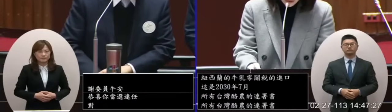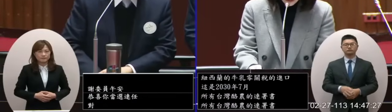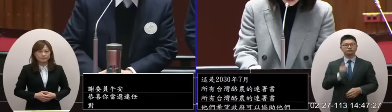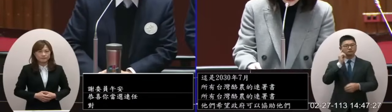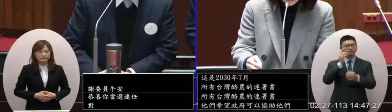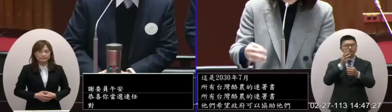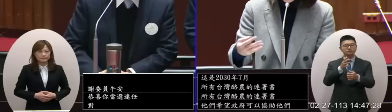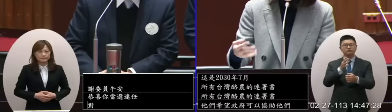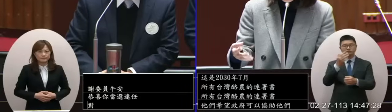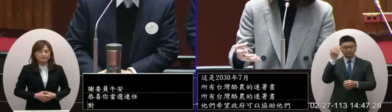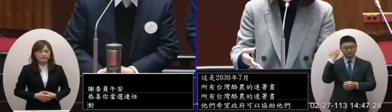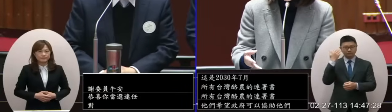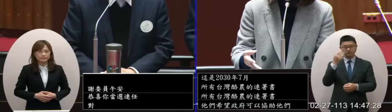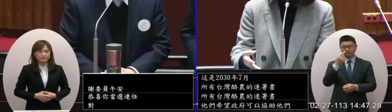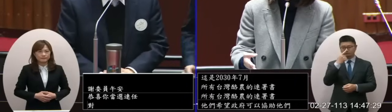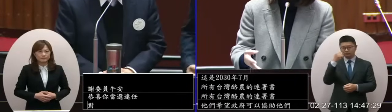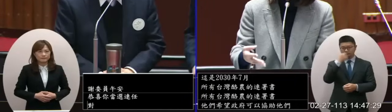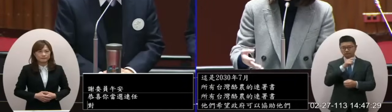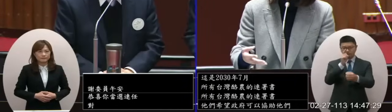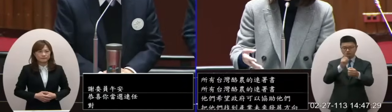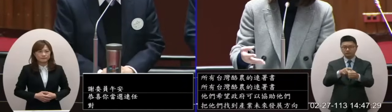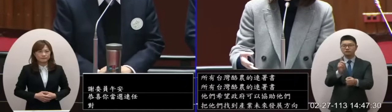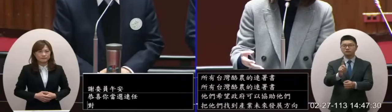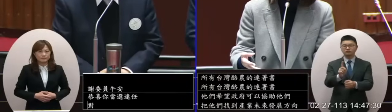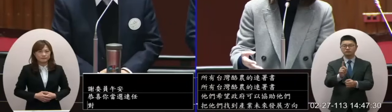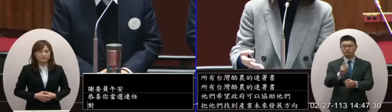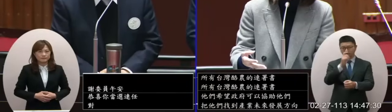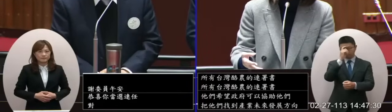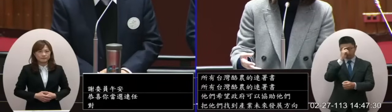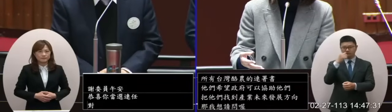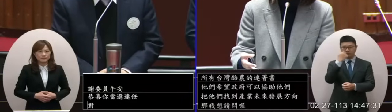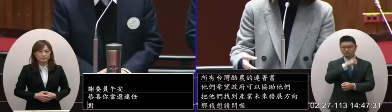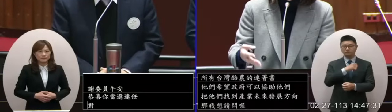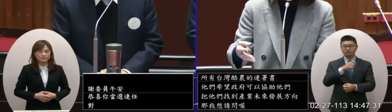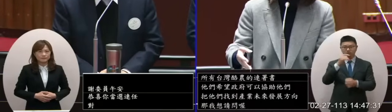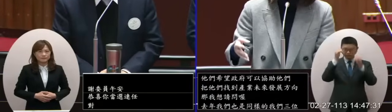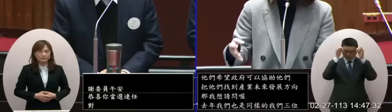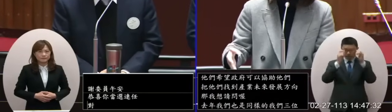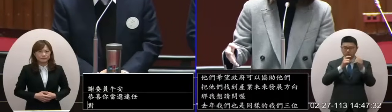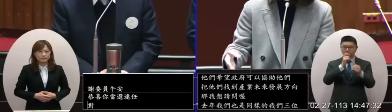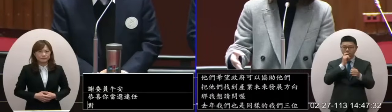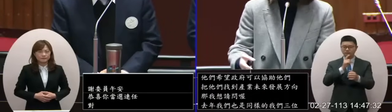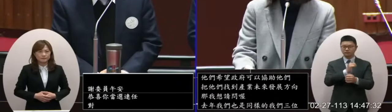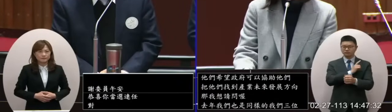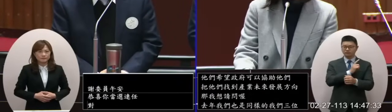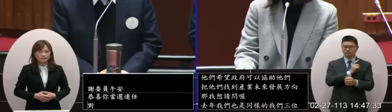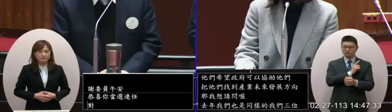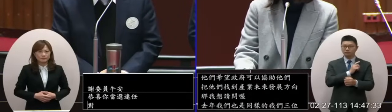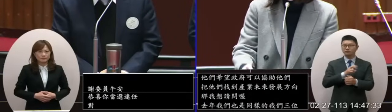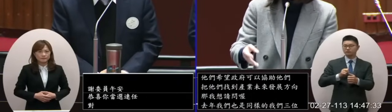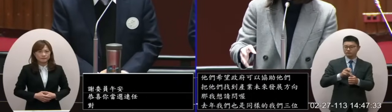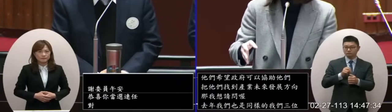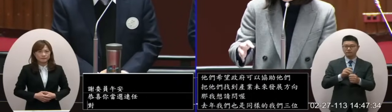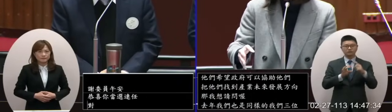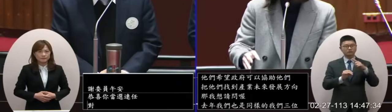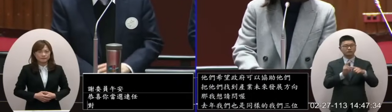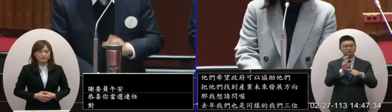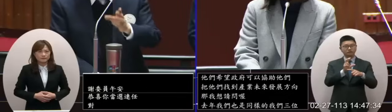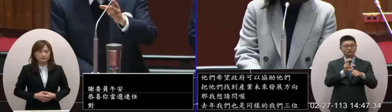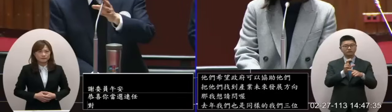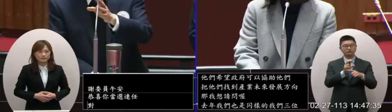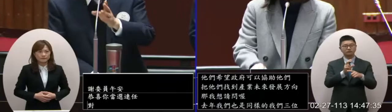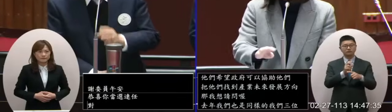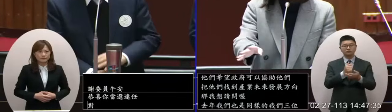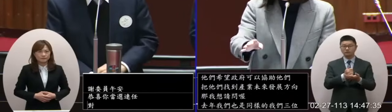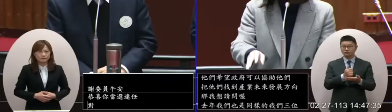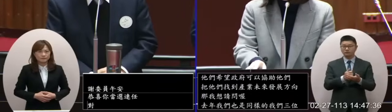哦，当初我们的目标是希望台湾的牛乳自主力还是可以达到70%？那以目前